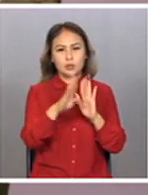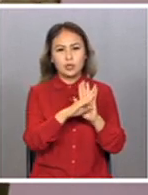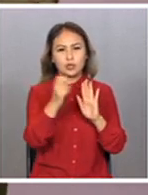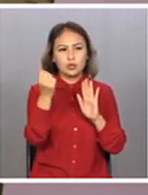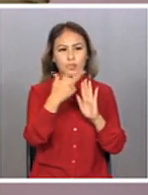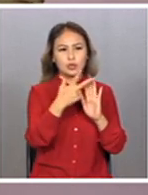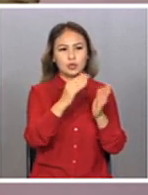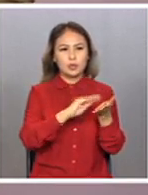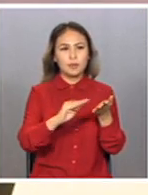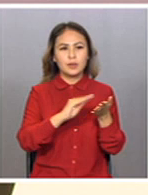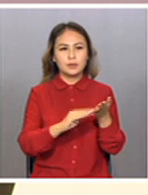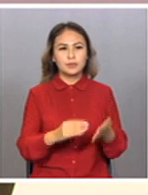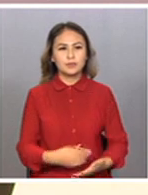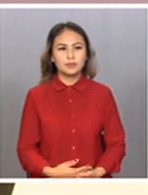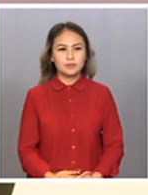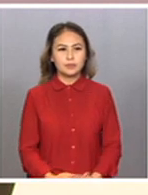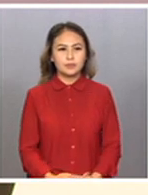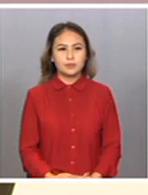шаманы атап берейік.